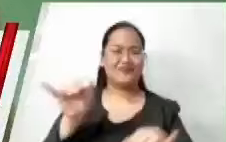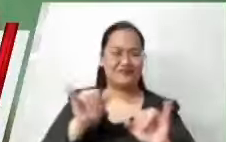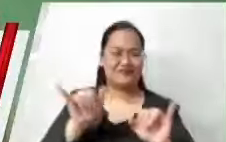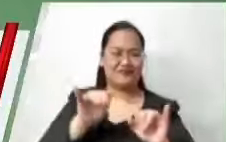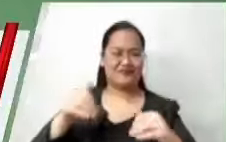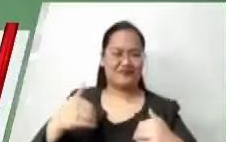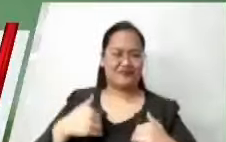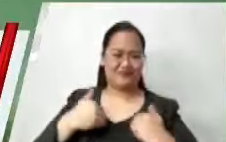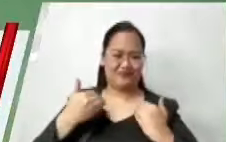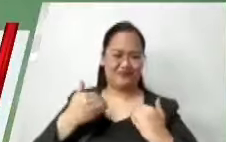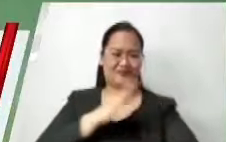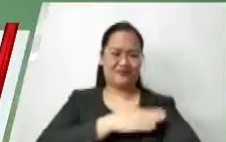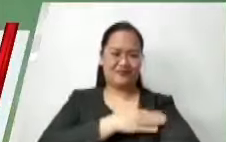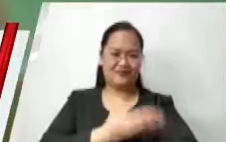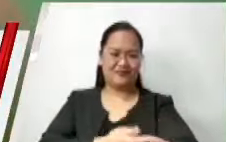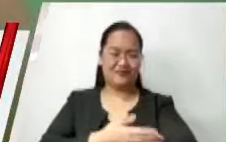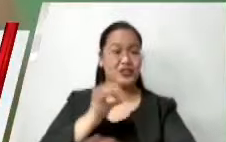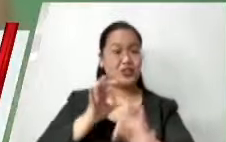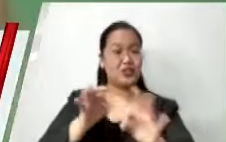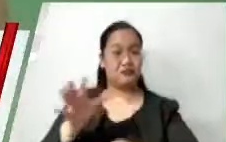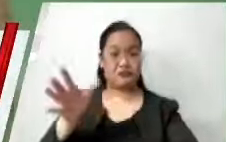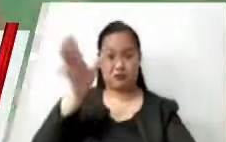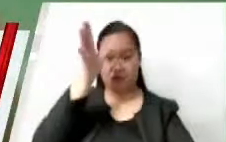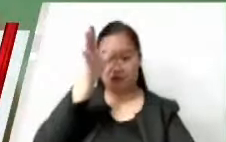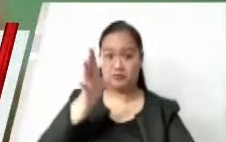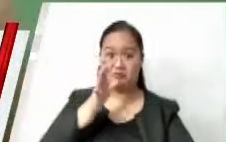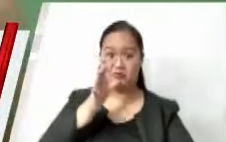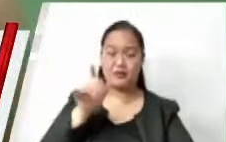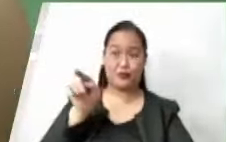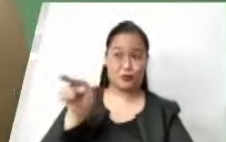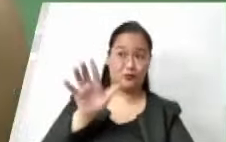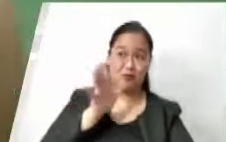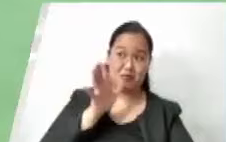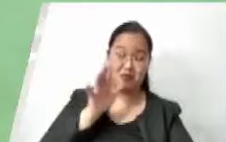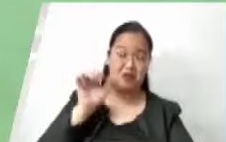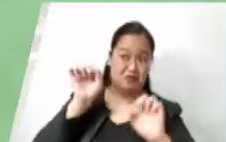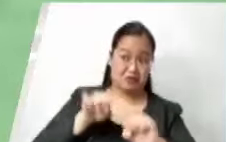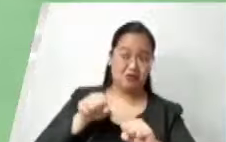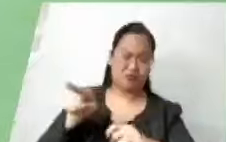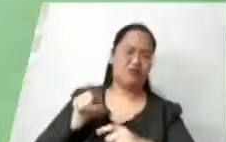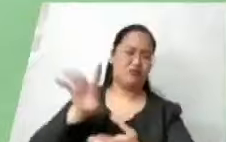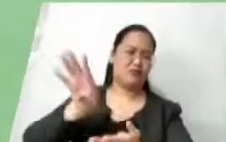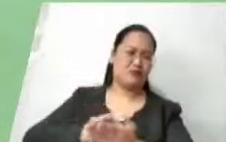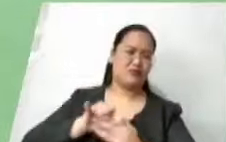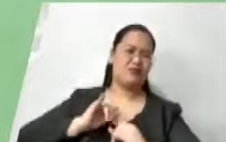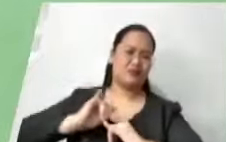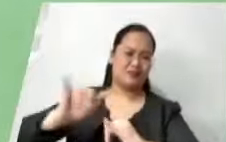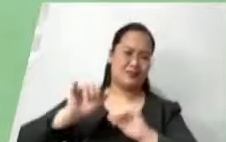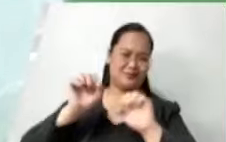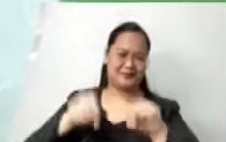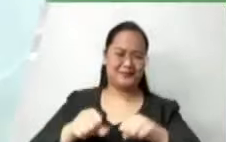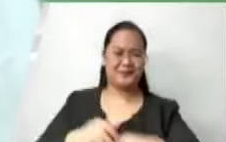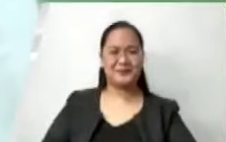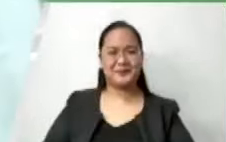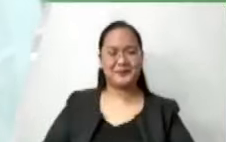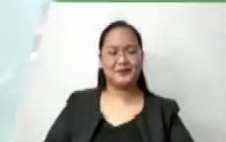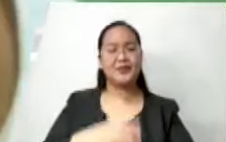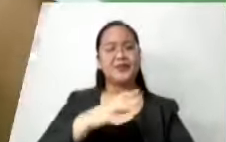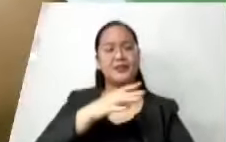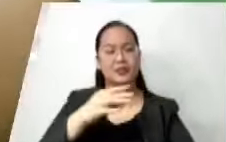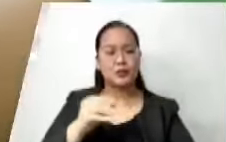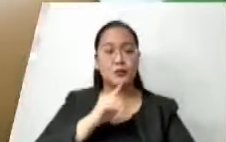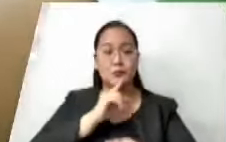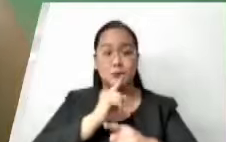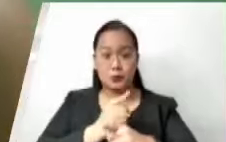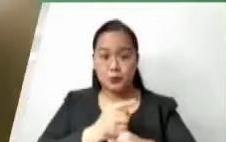din yan. May ganung level. May ganung ano na eh, motivation. Malaking tulong din ang sport sa pag-aaral ng kanyang